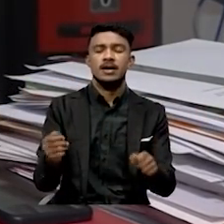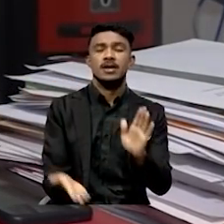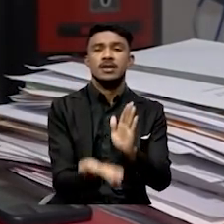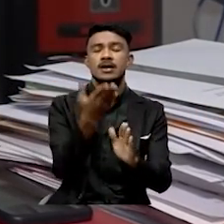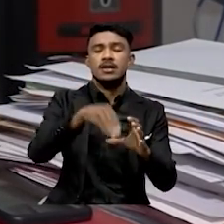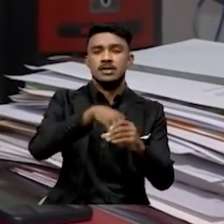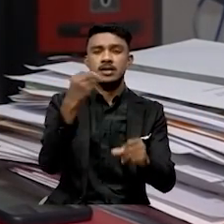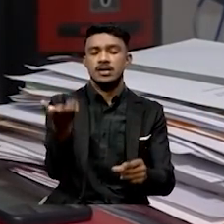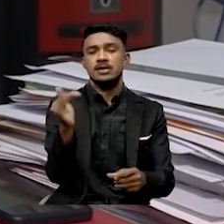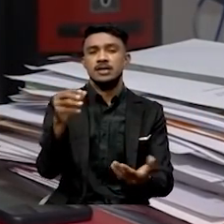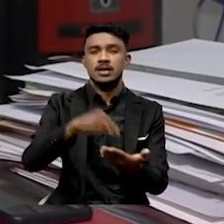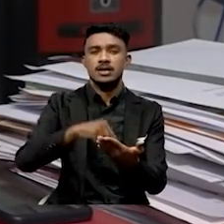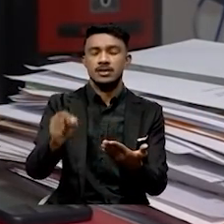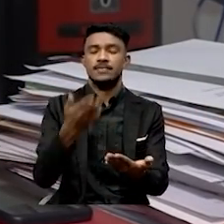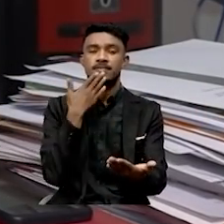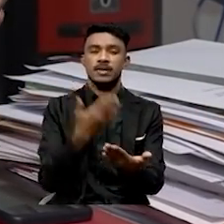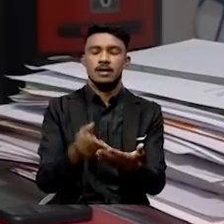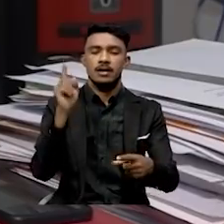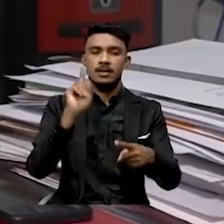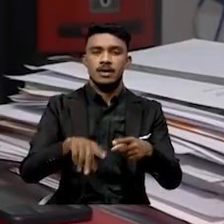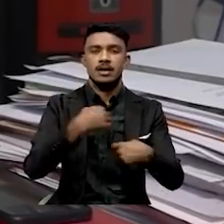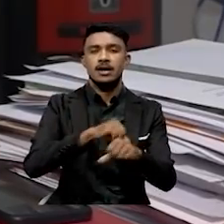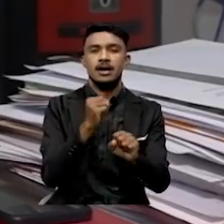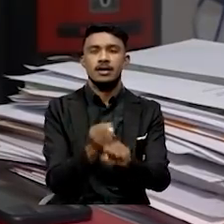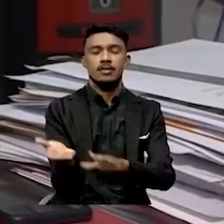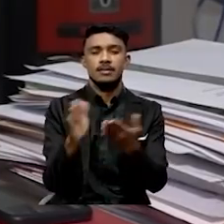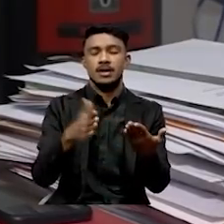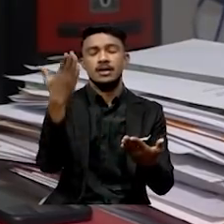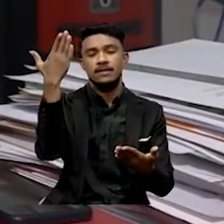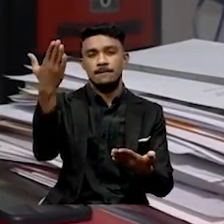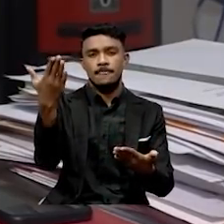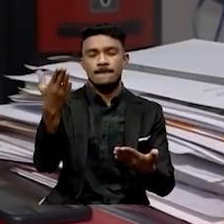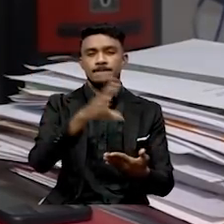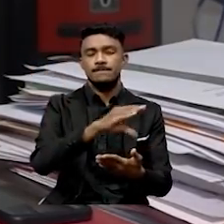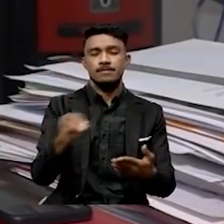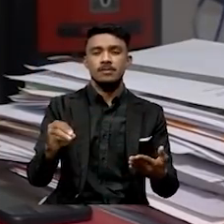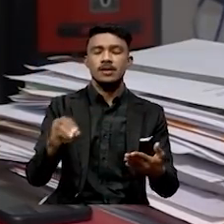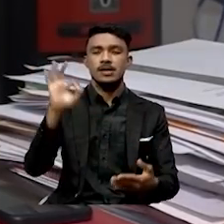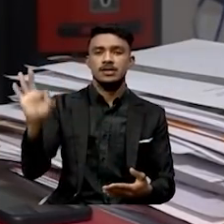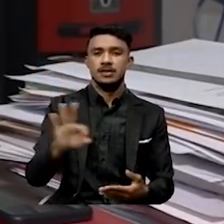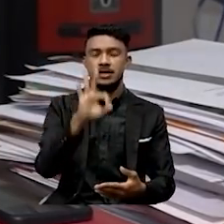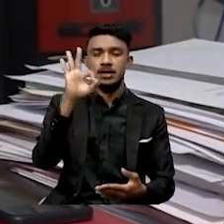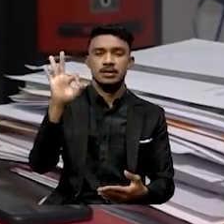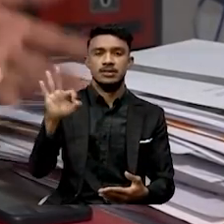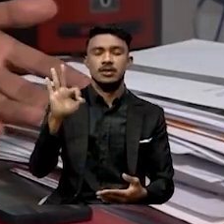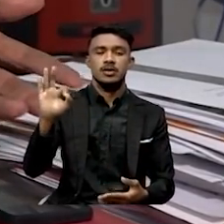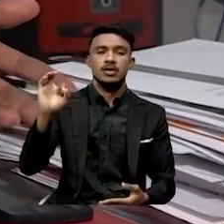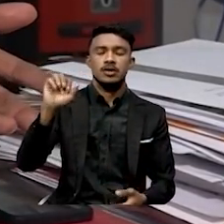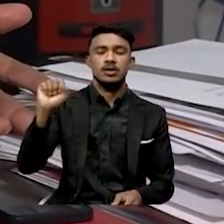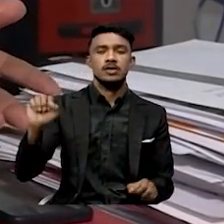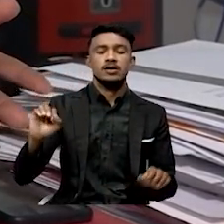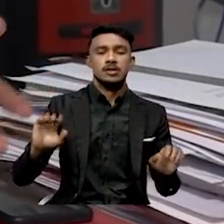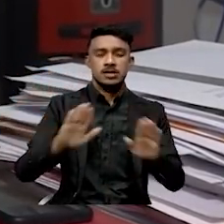mos ninya bali dune la bele halo mate ninya bali dune munu ya sesta o sabdu agora ninya problema